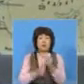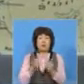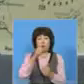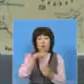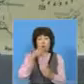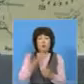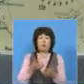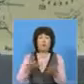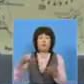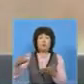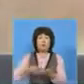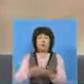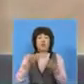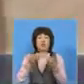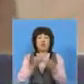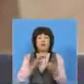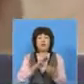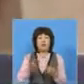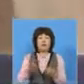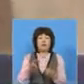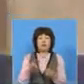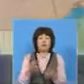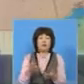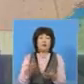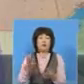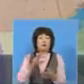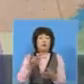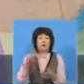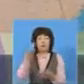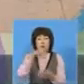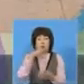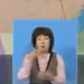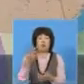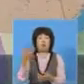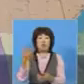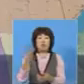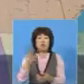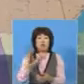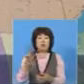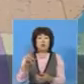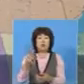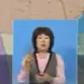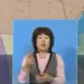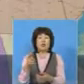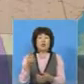платит более 10 миллиардов налогов в год. 300 миллионов кубометров газа,